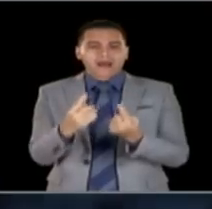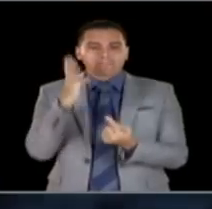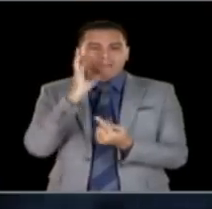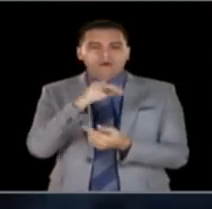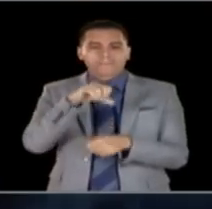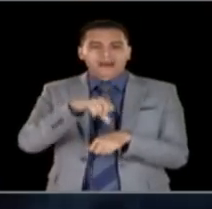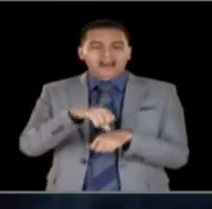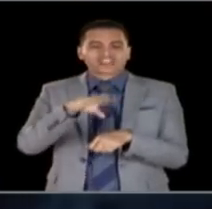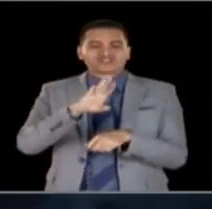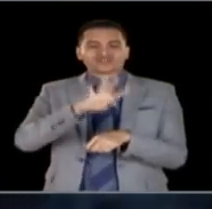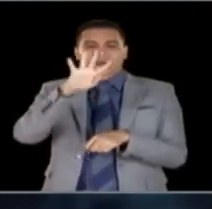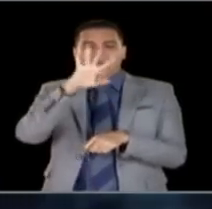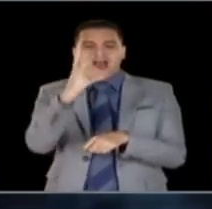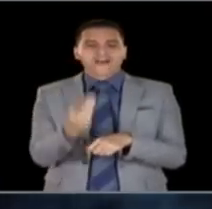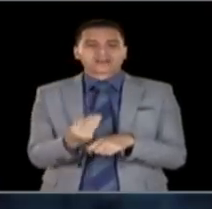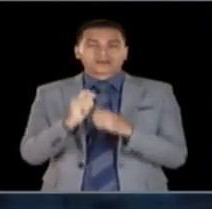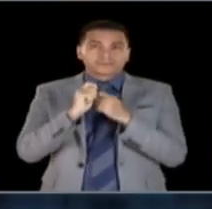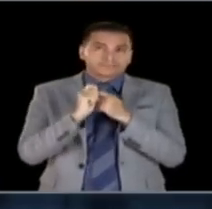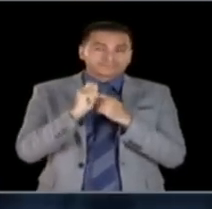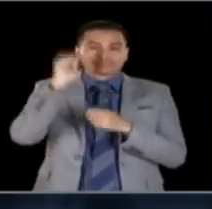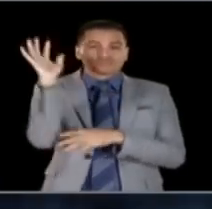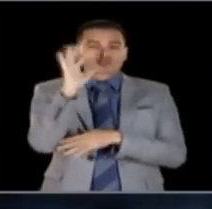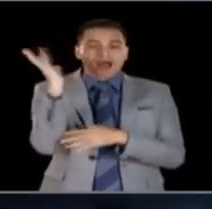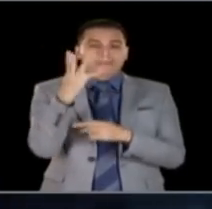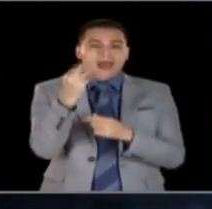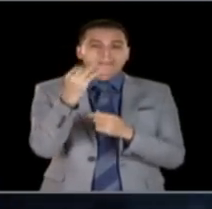ارتفاعها أكتر من 40 متر.